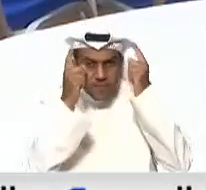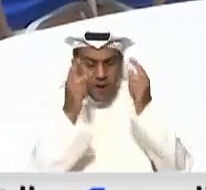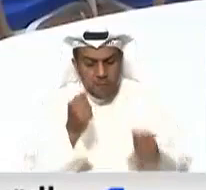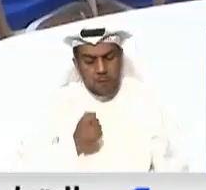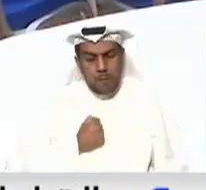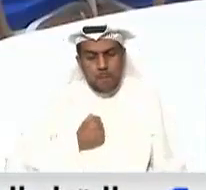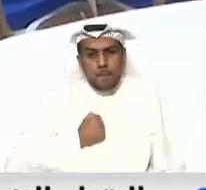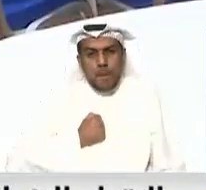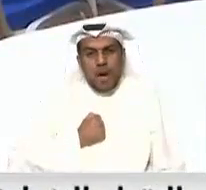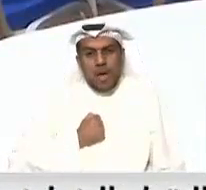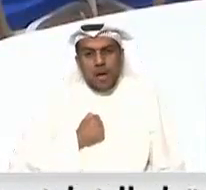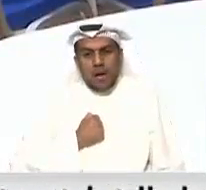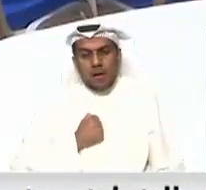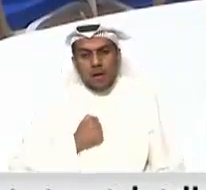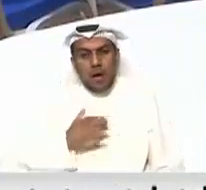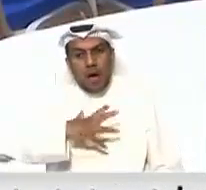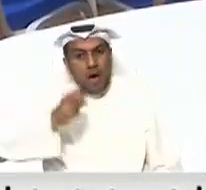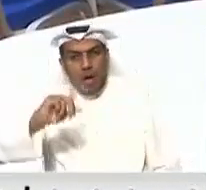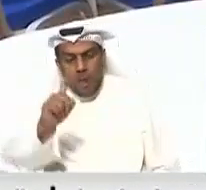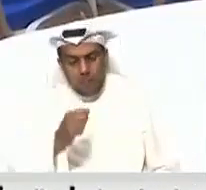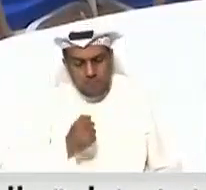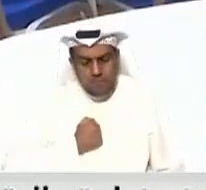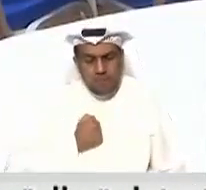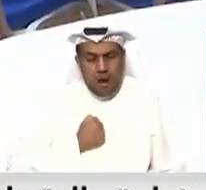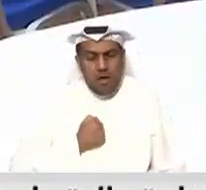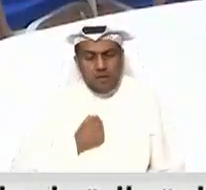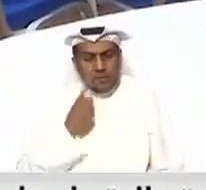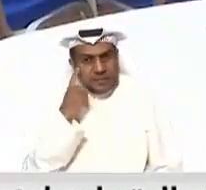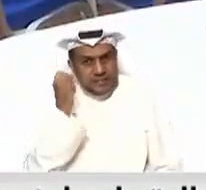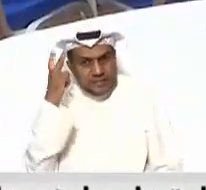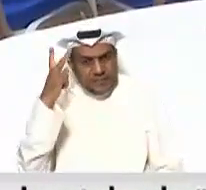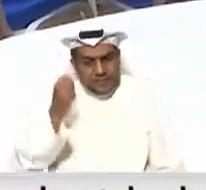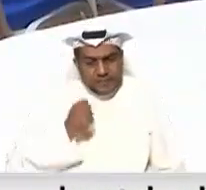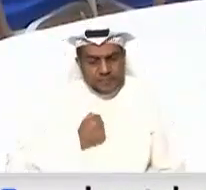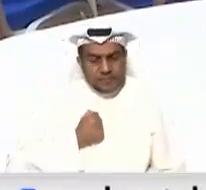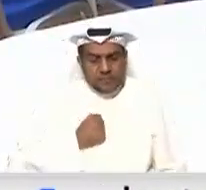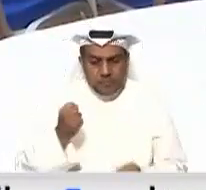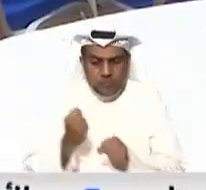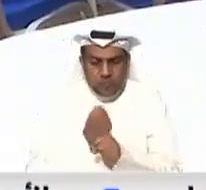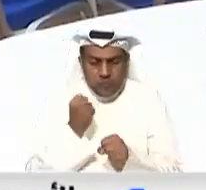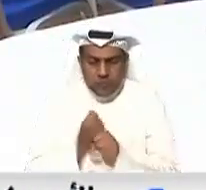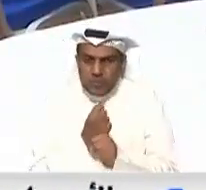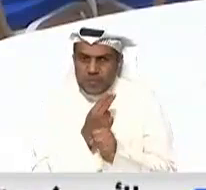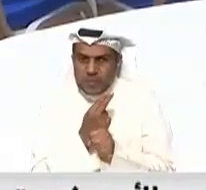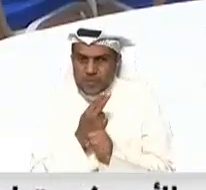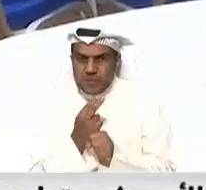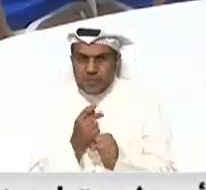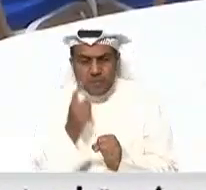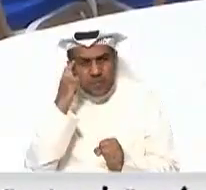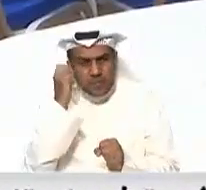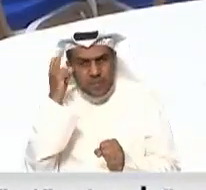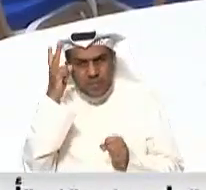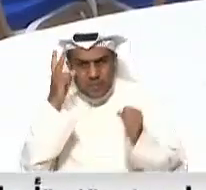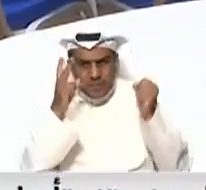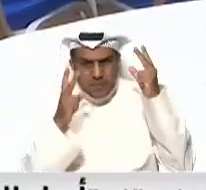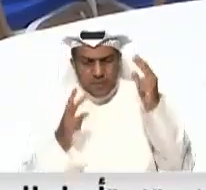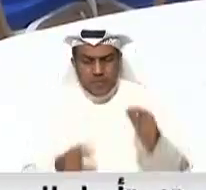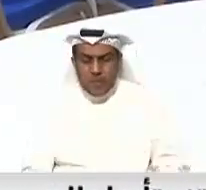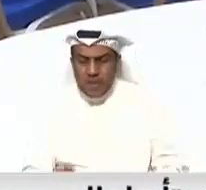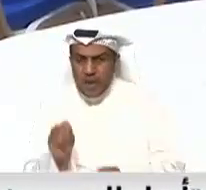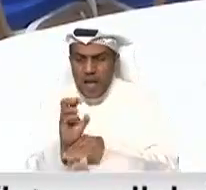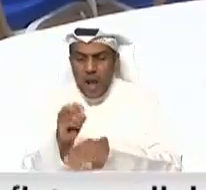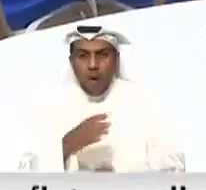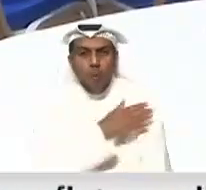نبني وعي فيما يخص الإبداع والابتكار، ونوعي أيضا الأعضاء اللي موجودين عندنا